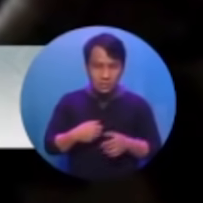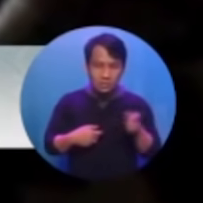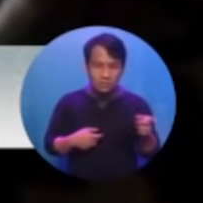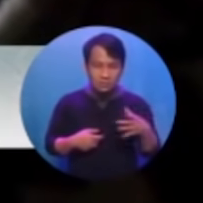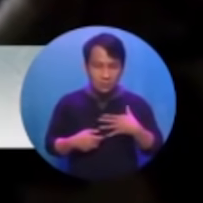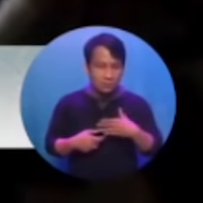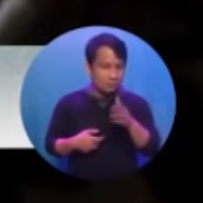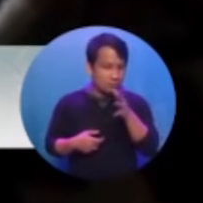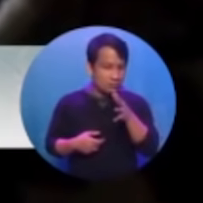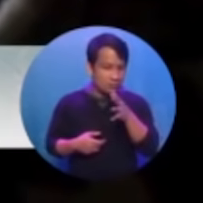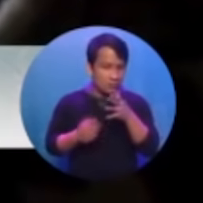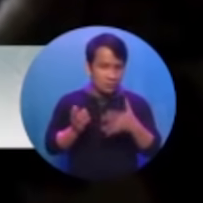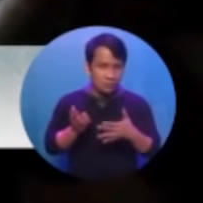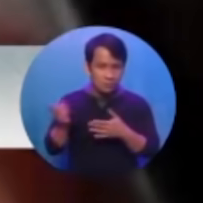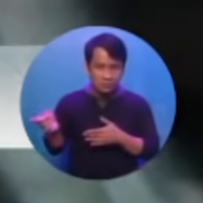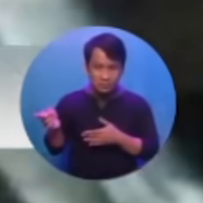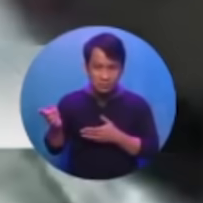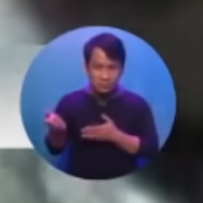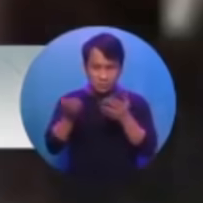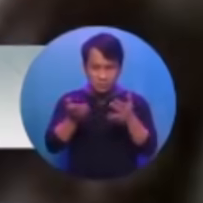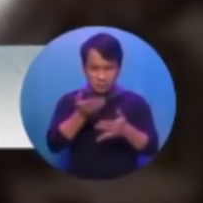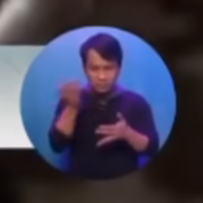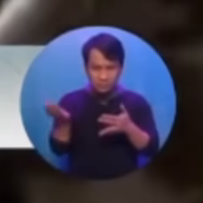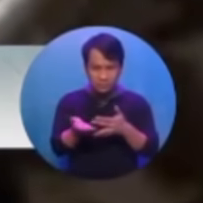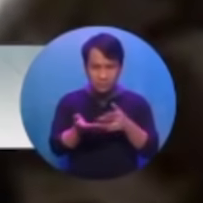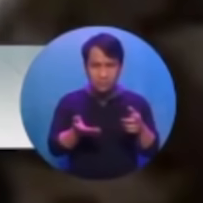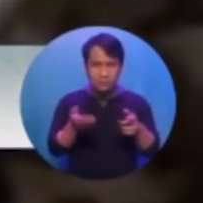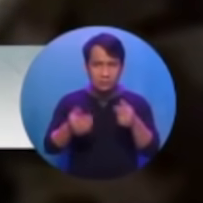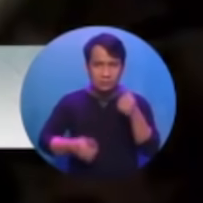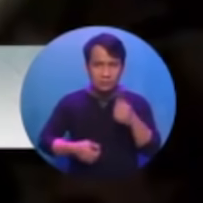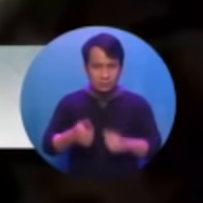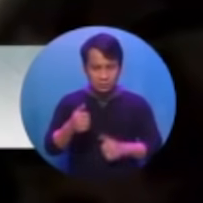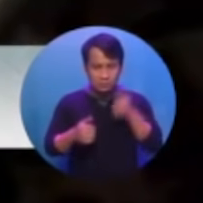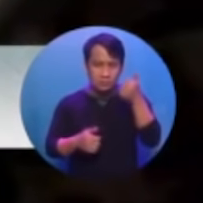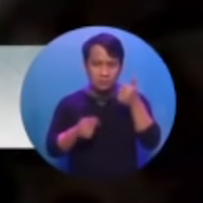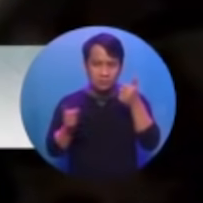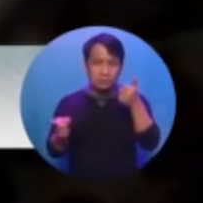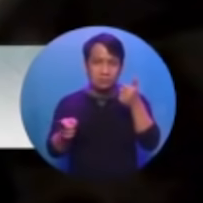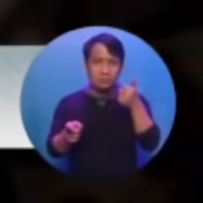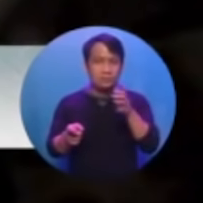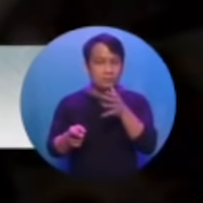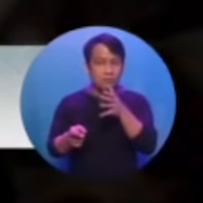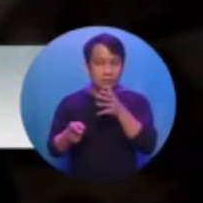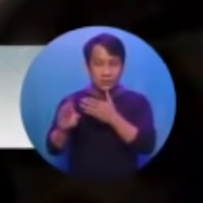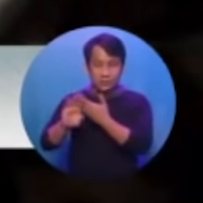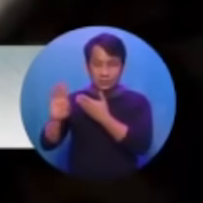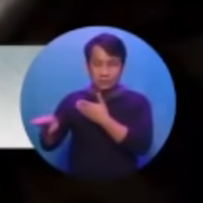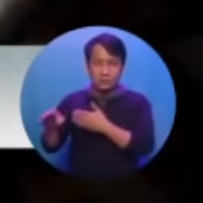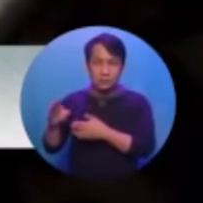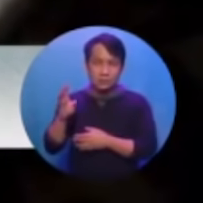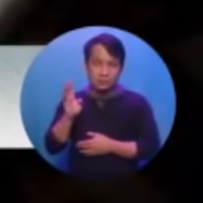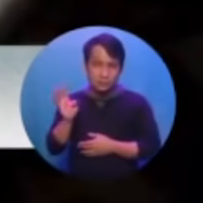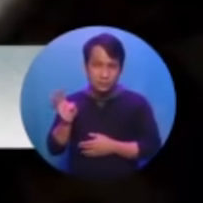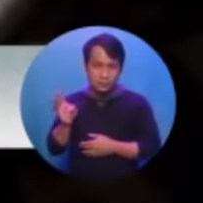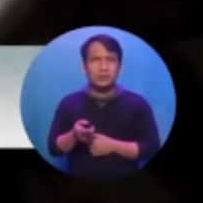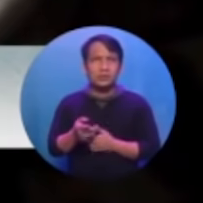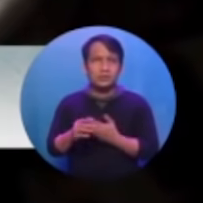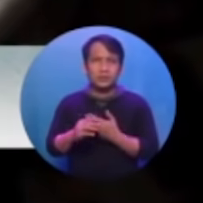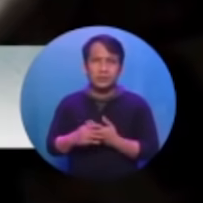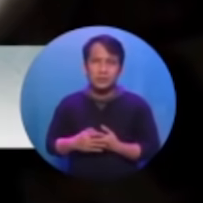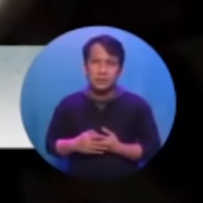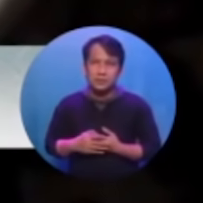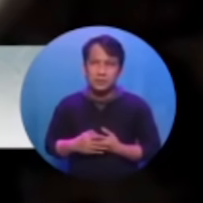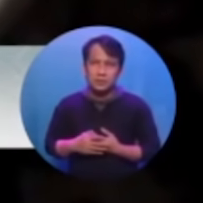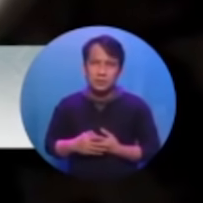mama, nagsampa sila po ng kaso doon, nabali nanalo po si mama kasi nga, naibalik naman po yung pera sa hindi naman po totoong nanuloko.